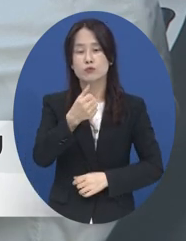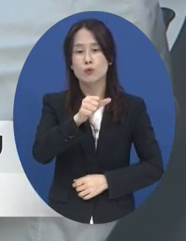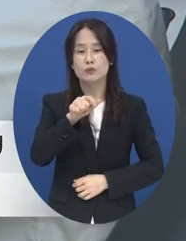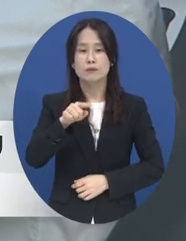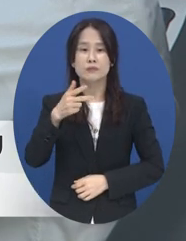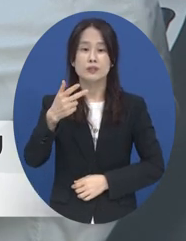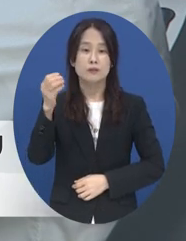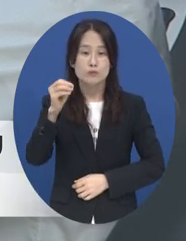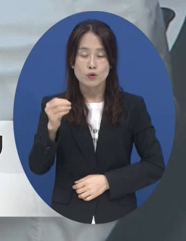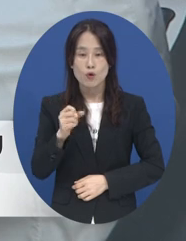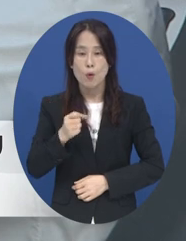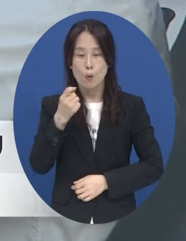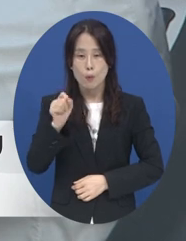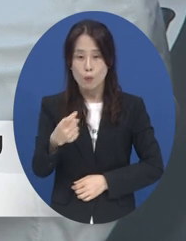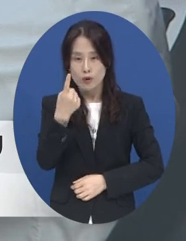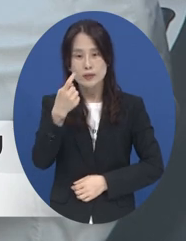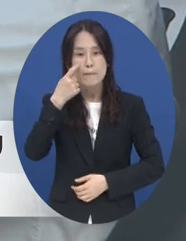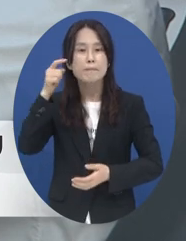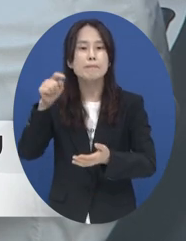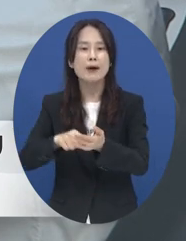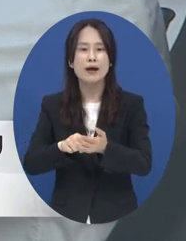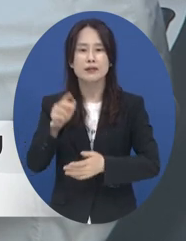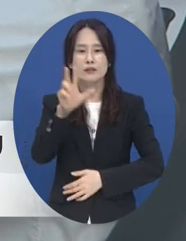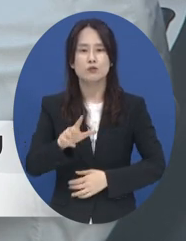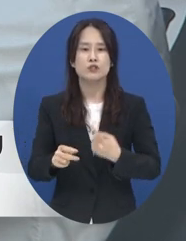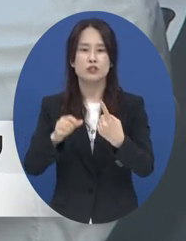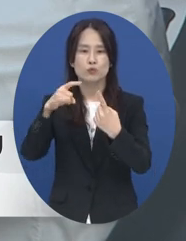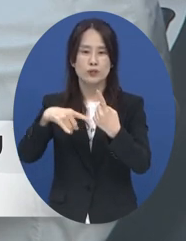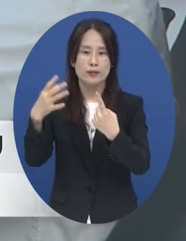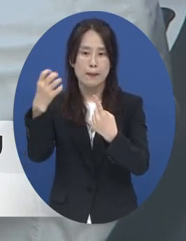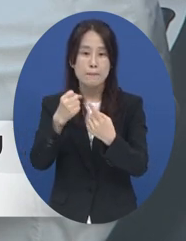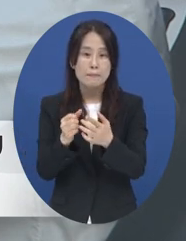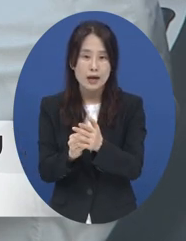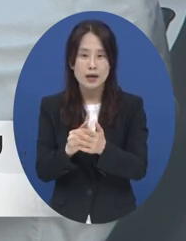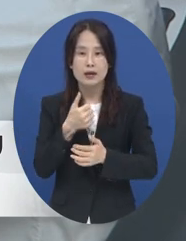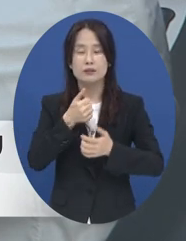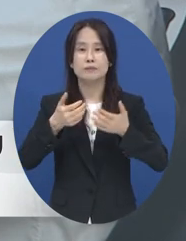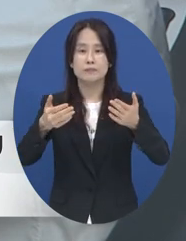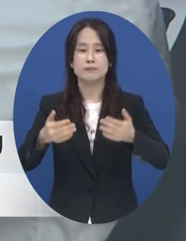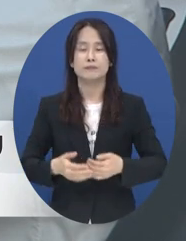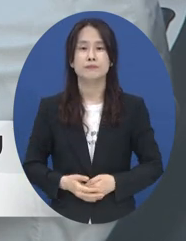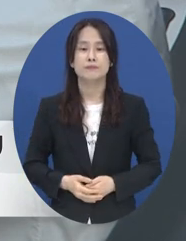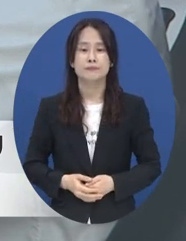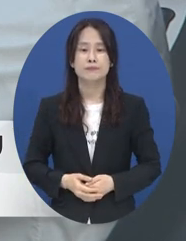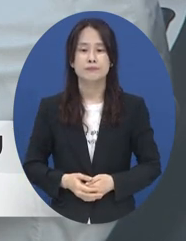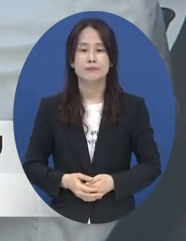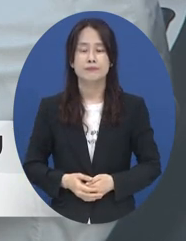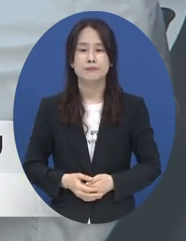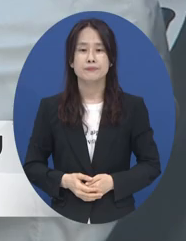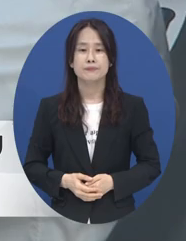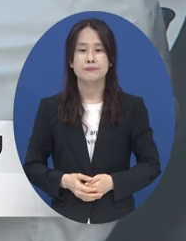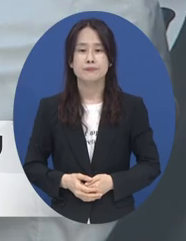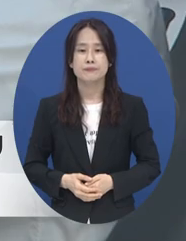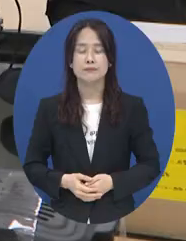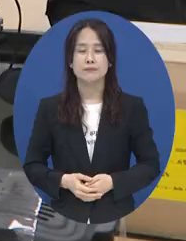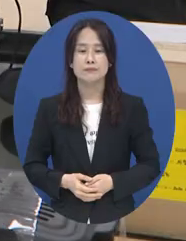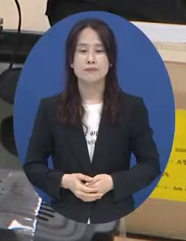가운데 95.7%의 원인을 찾아내 전국 1위를 차지했습니다. 최창순 기자가 보도합니다.